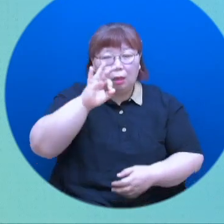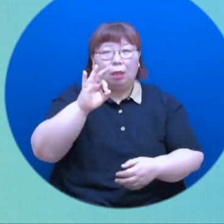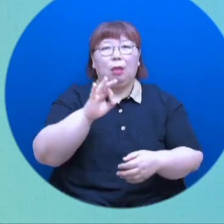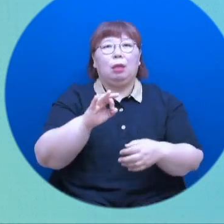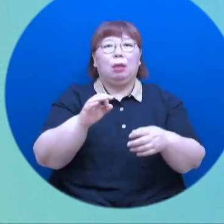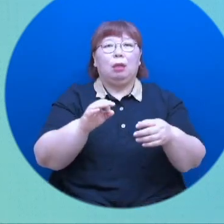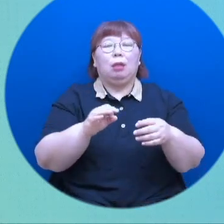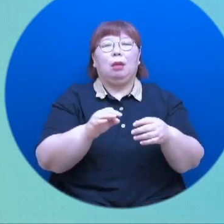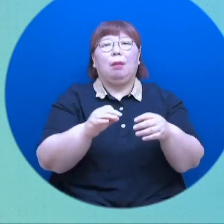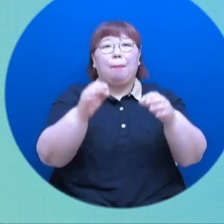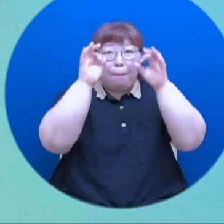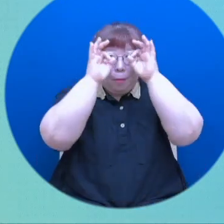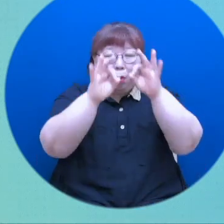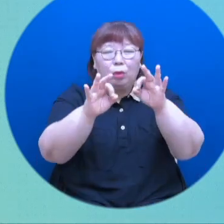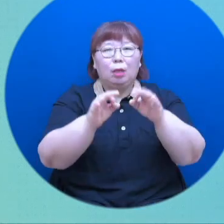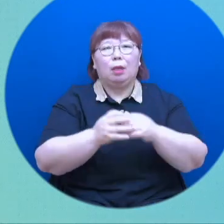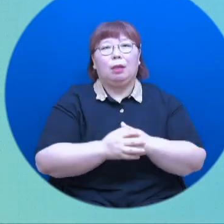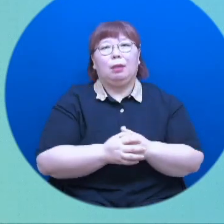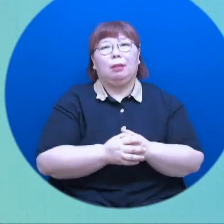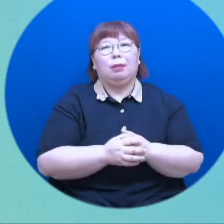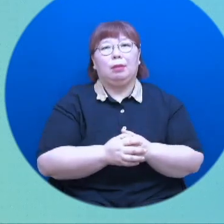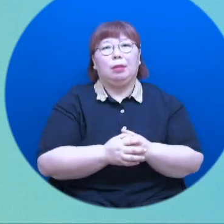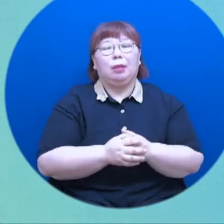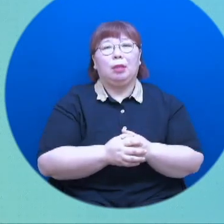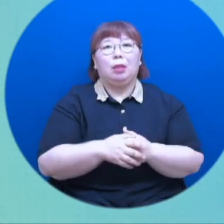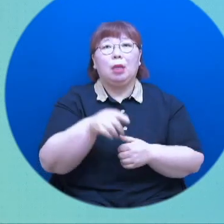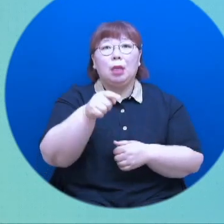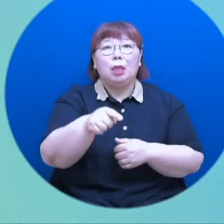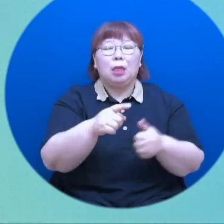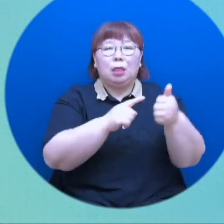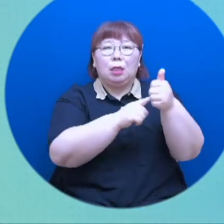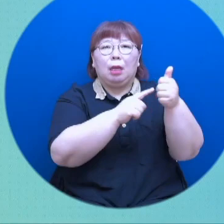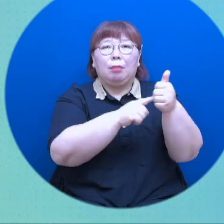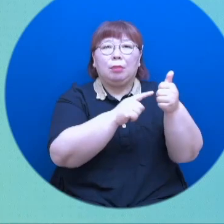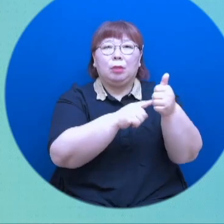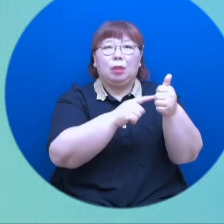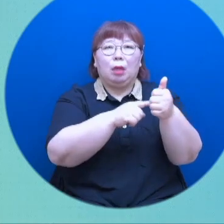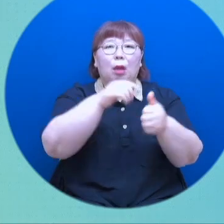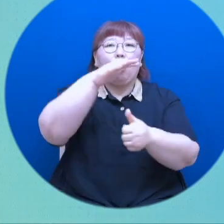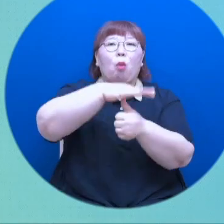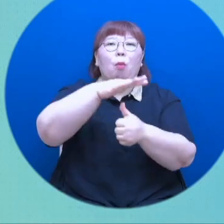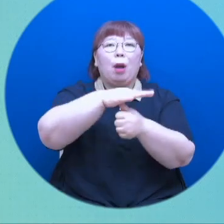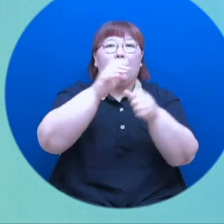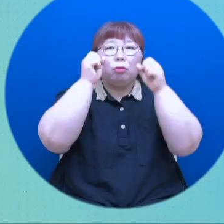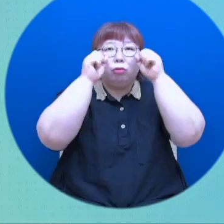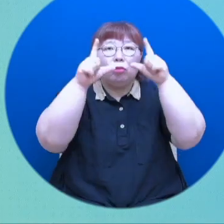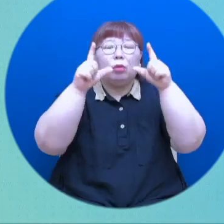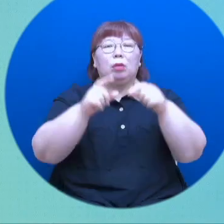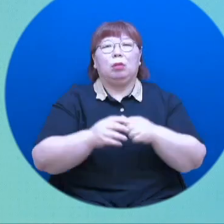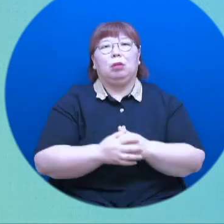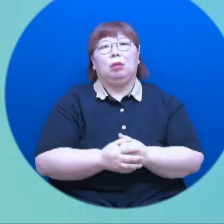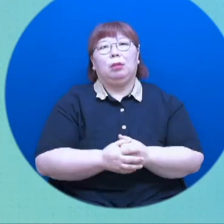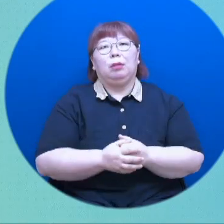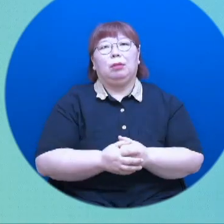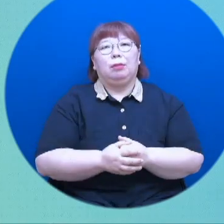하나하나 들춰보는데 이철호 소년이 눈을 뜬 거예요.